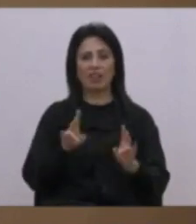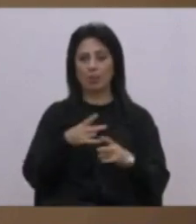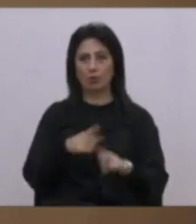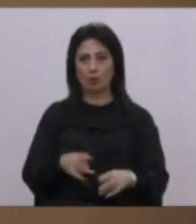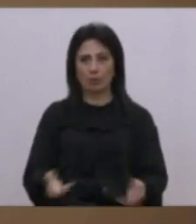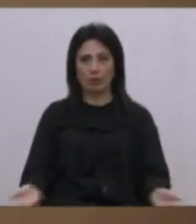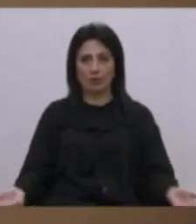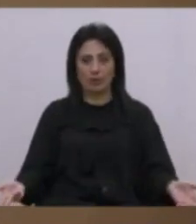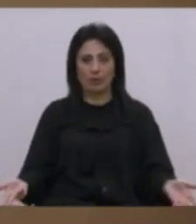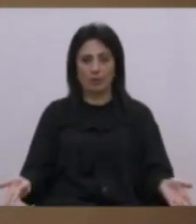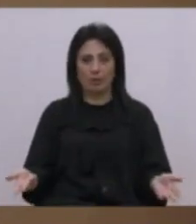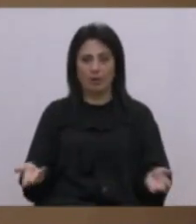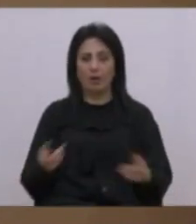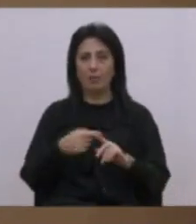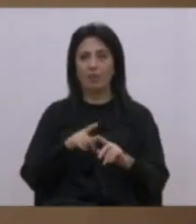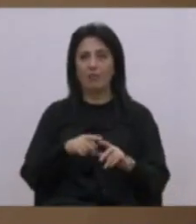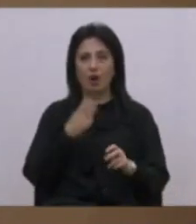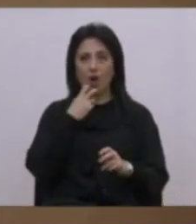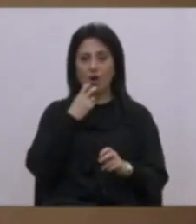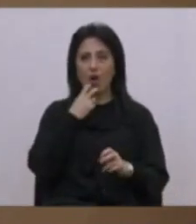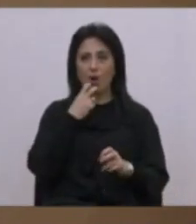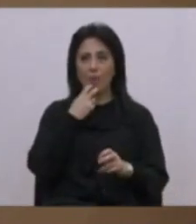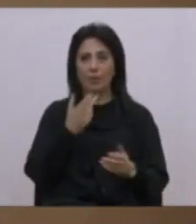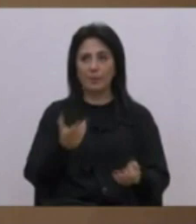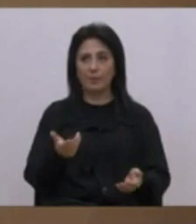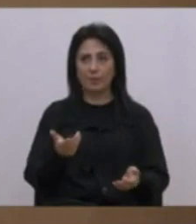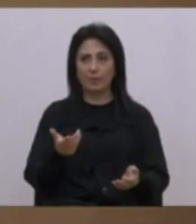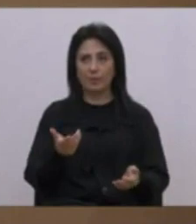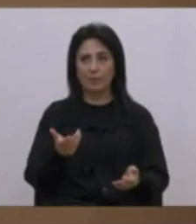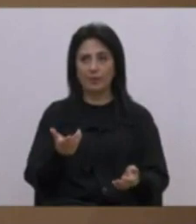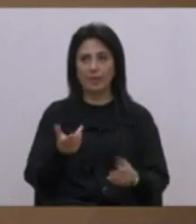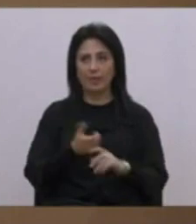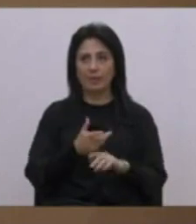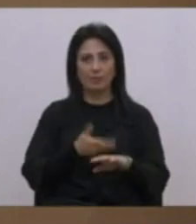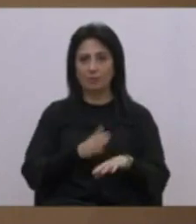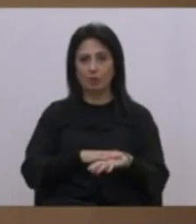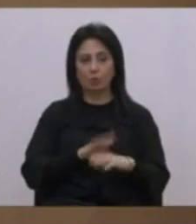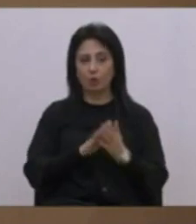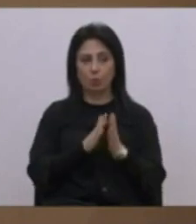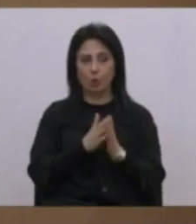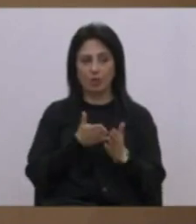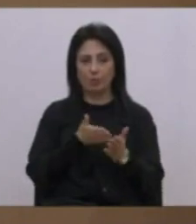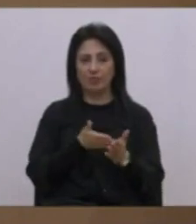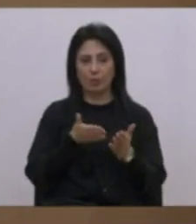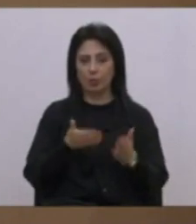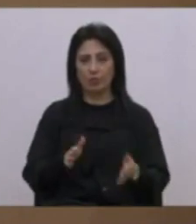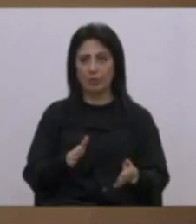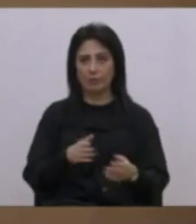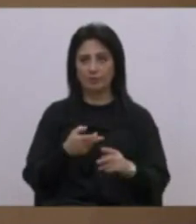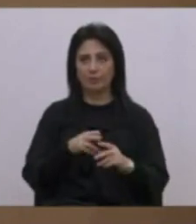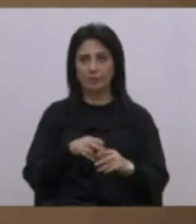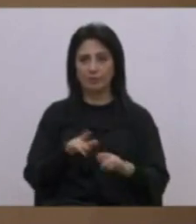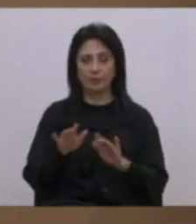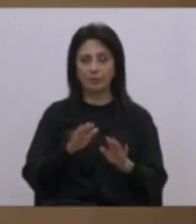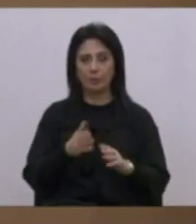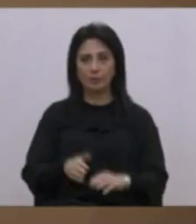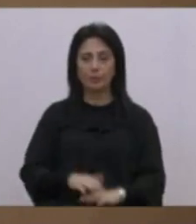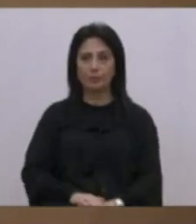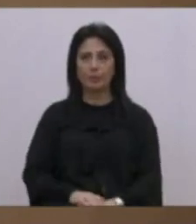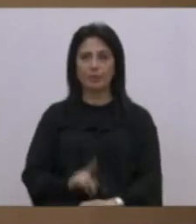არავინ. რა ვიცი, მართლა იმა კომიკურ და ძალიან ძიმე სიტუაციამდე მივდივართ უკვე ამითარებაში რა.